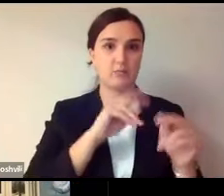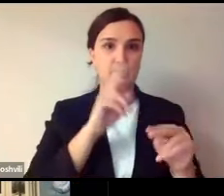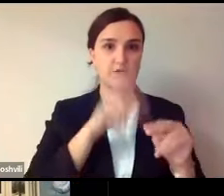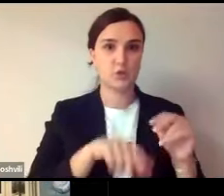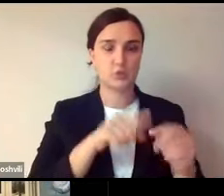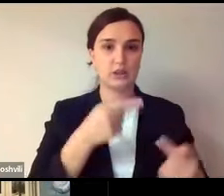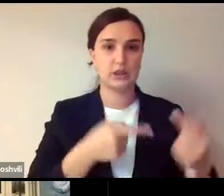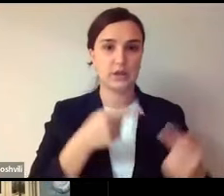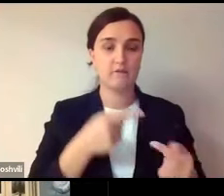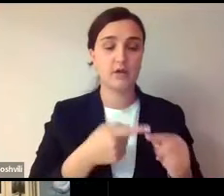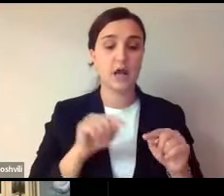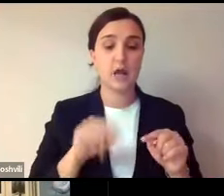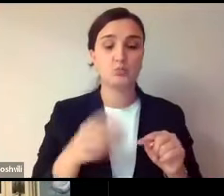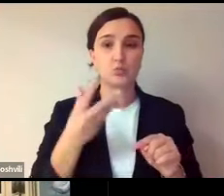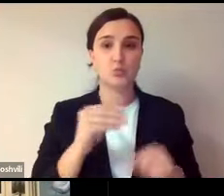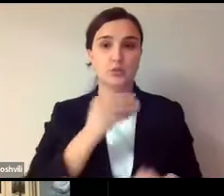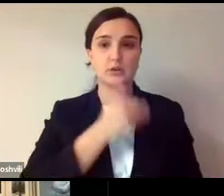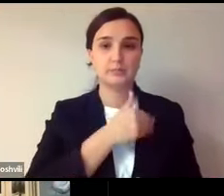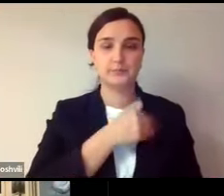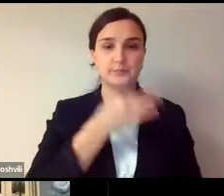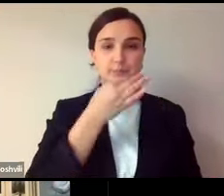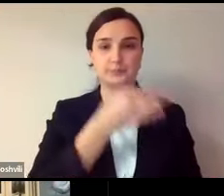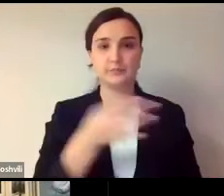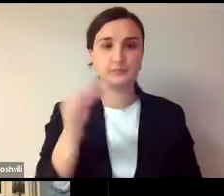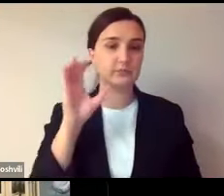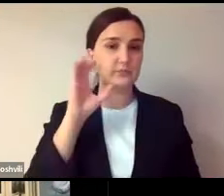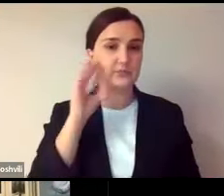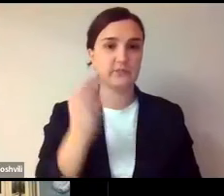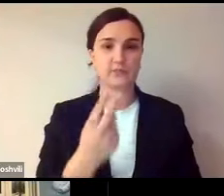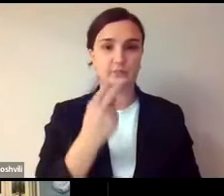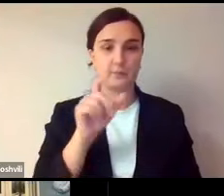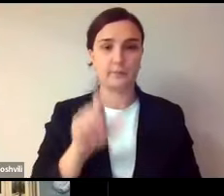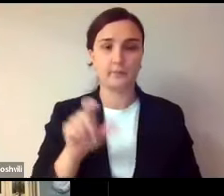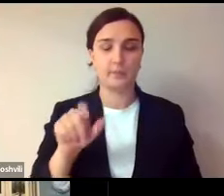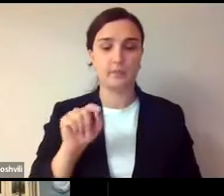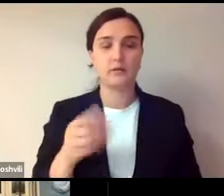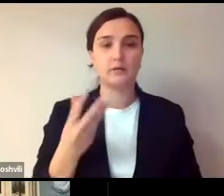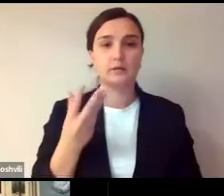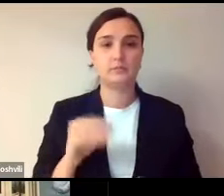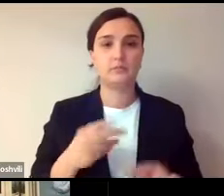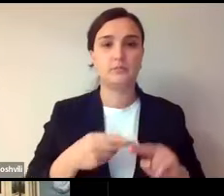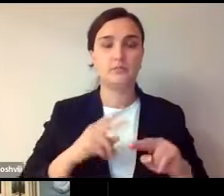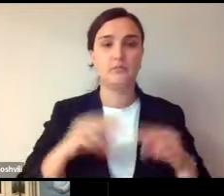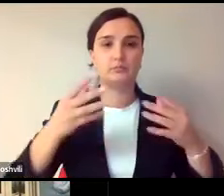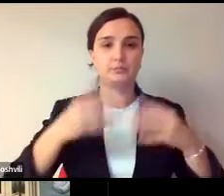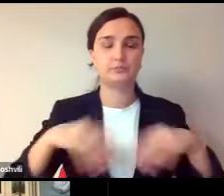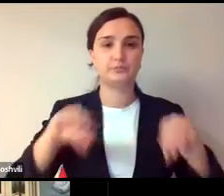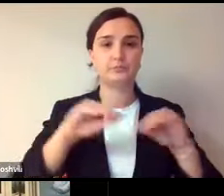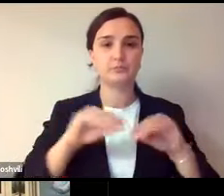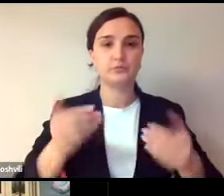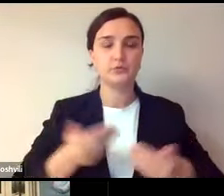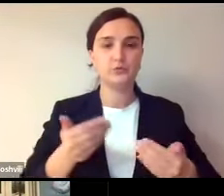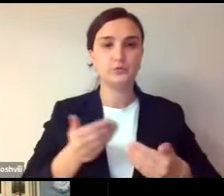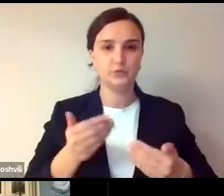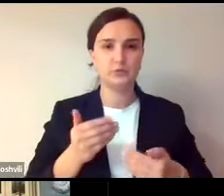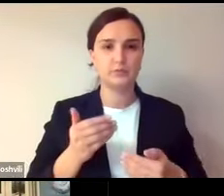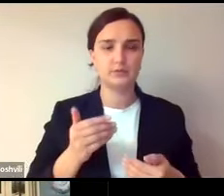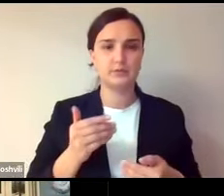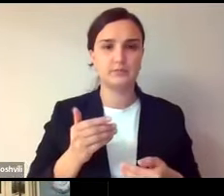და ამ წუთას ვიდა უთხრათ სმენელს და მაყურებელს, რომ ამ წუთას ეს ოჯახი ცხოვრობს დასავლეთ